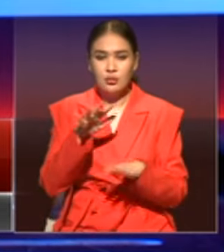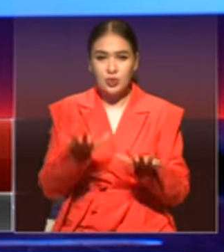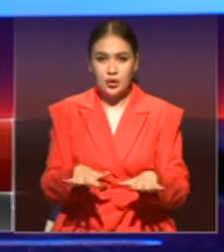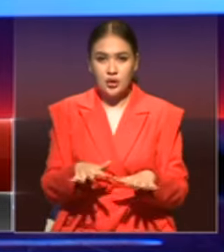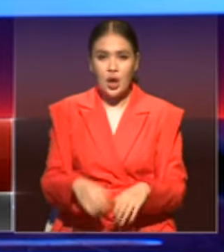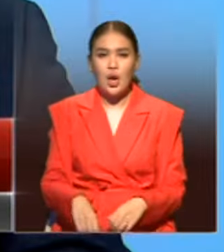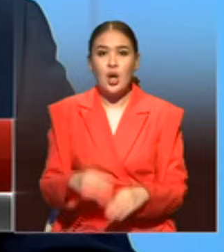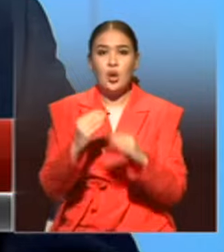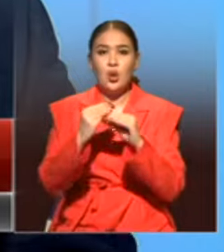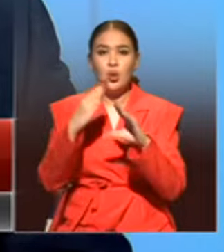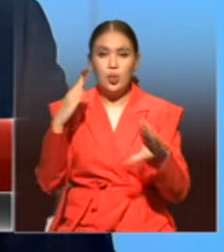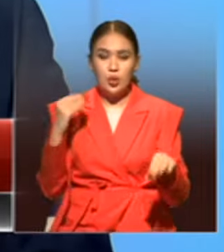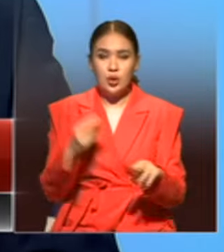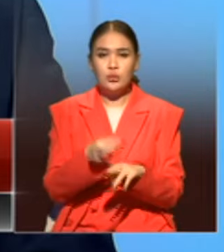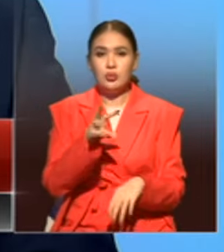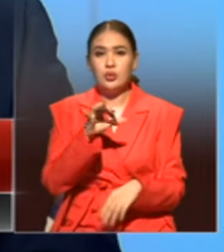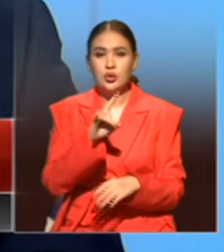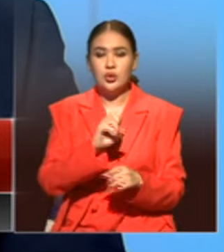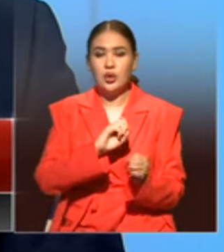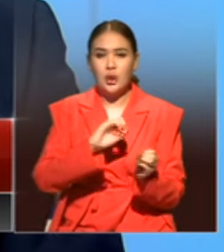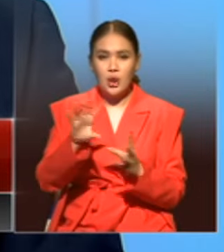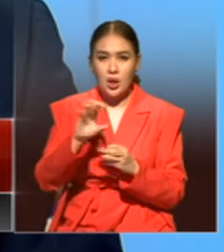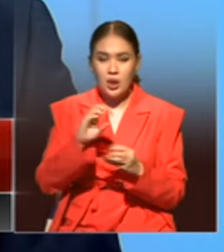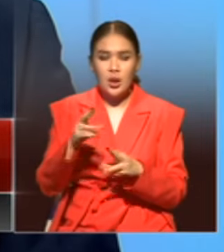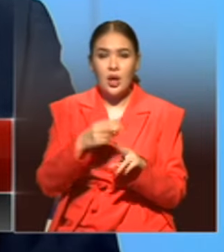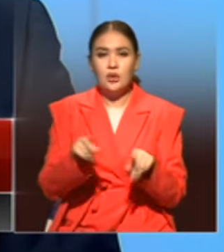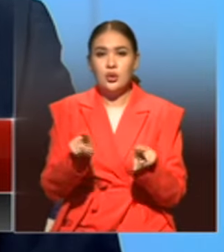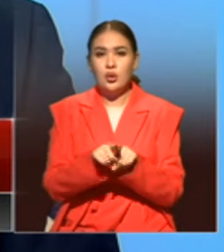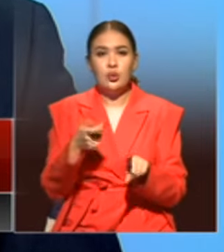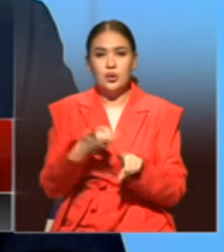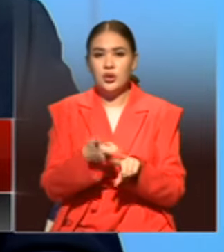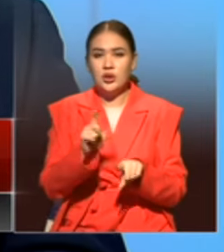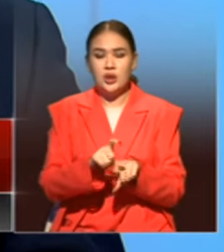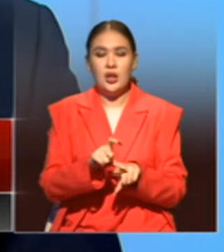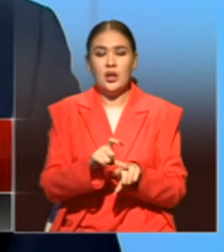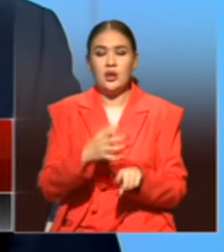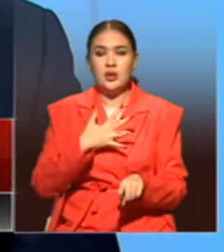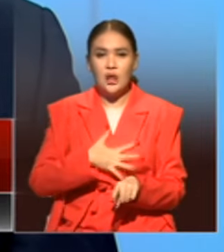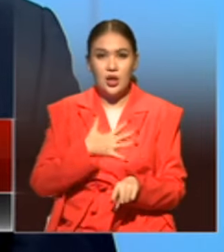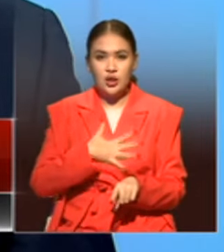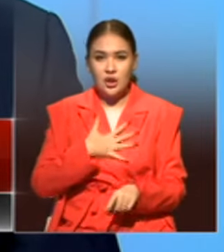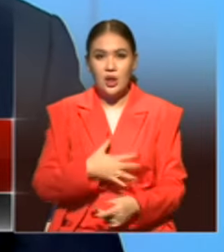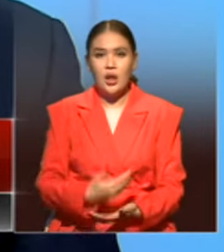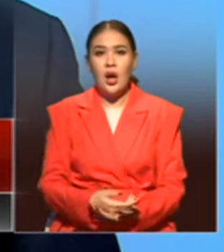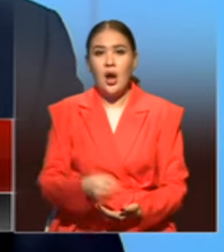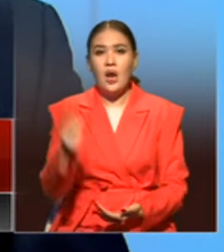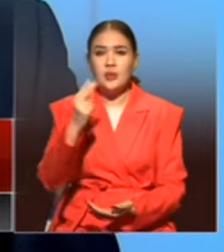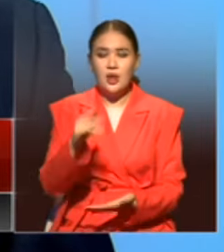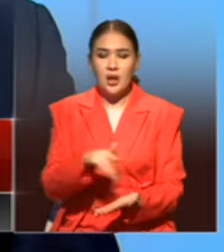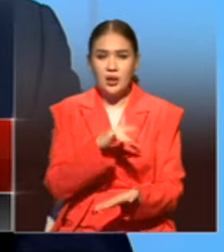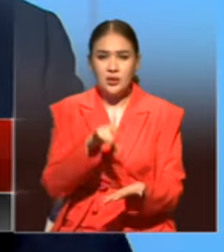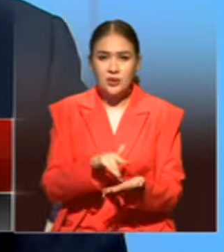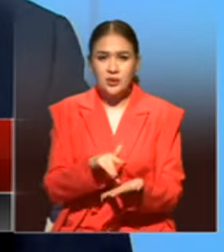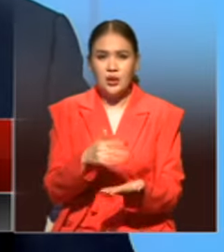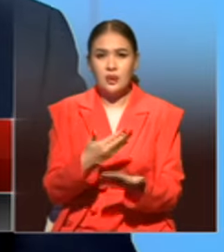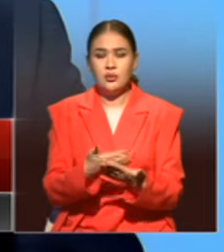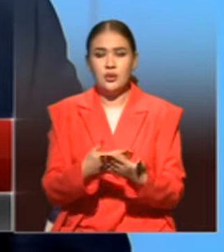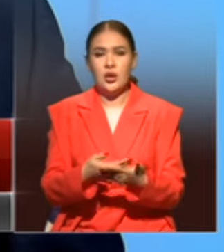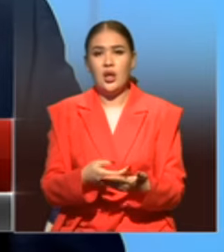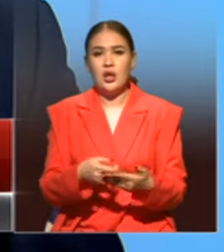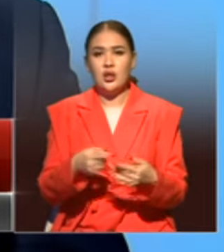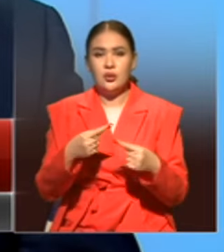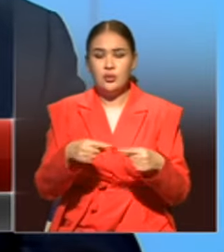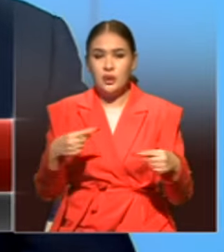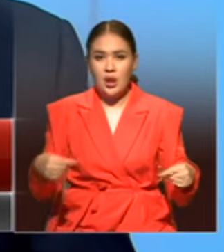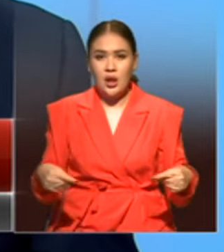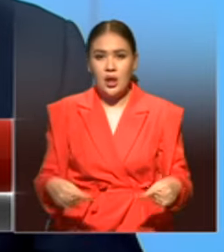көлік қоқыс шығаратын көліктің жағдайлары өте нашар. Өзіңіз көзбен көріп жүрген шығарсыз, Астана қаласында егер де жаңағыдай жақсы мусоровоздар жүрген